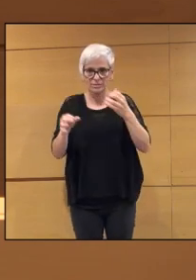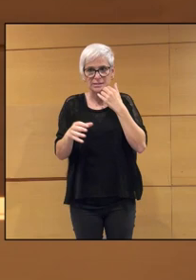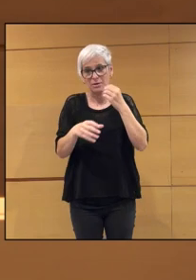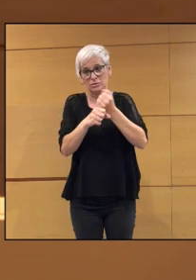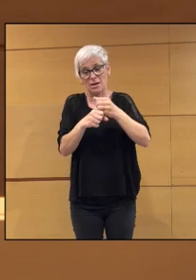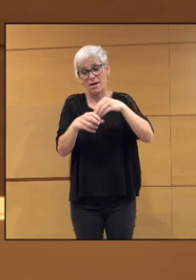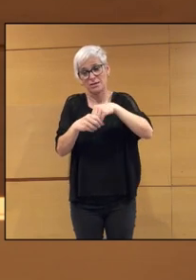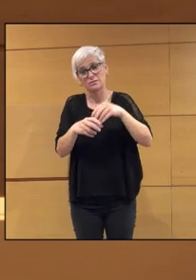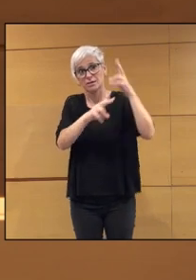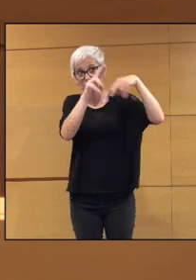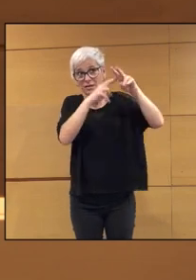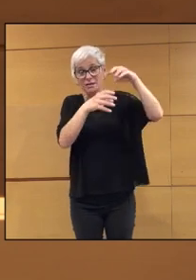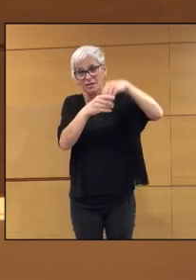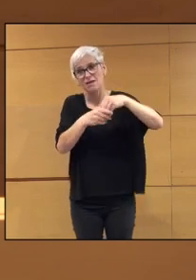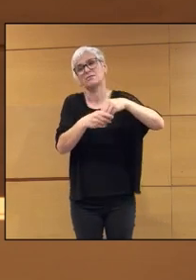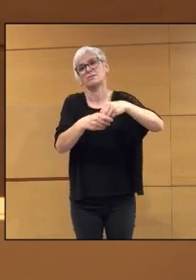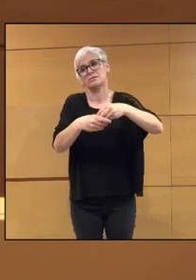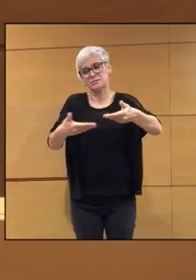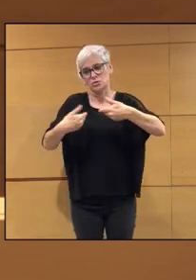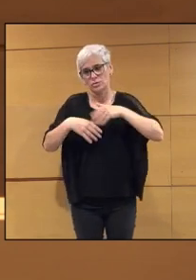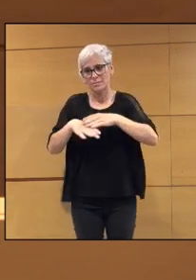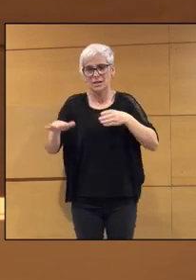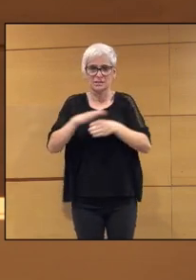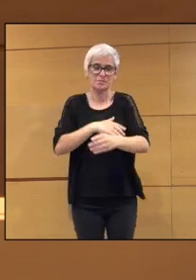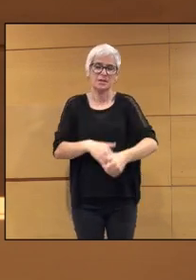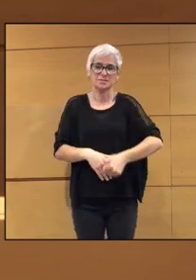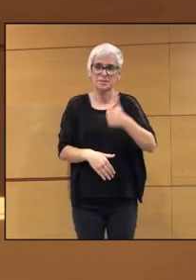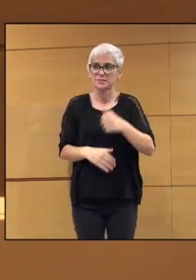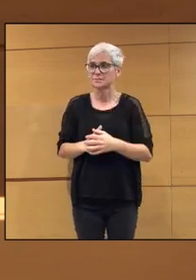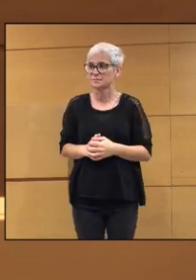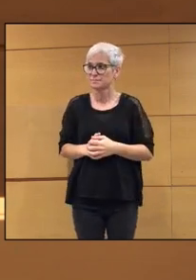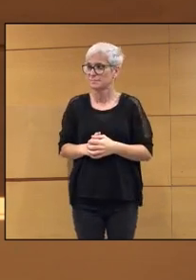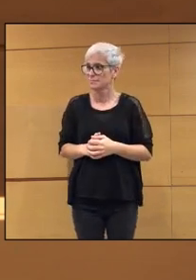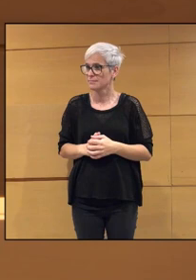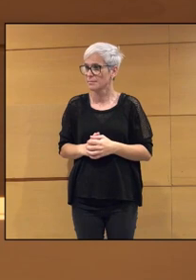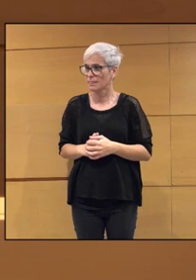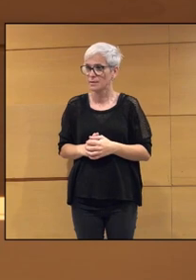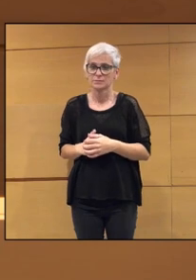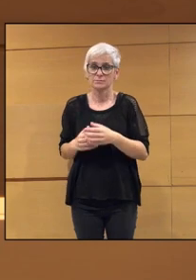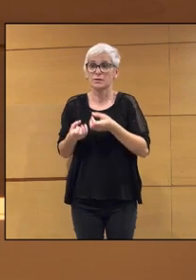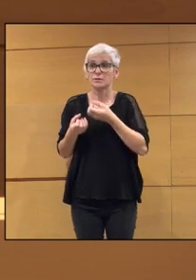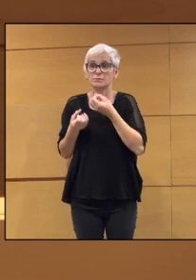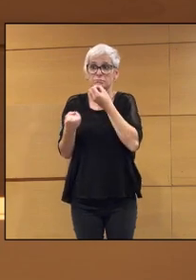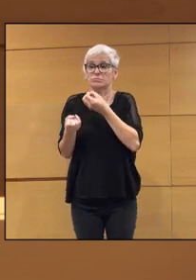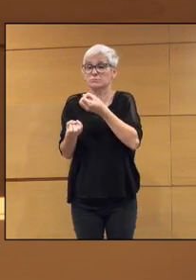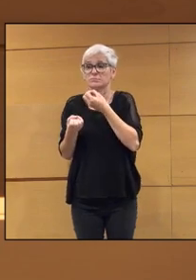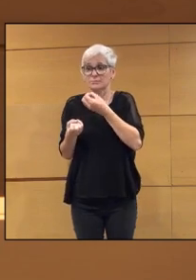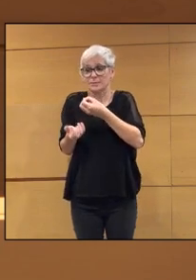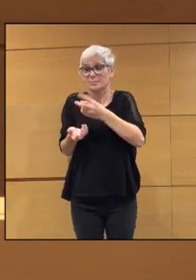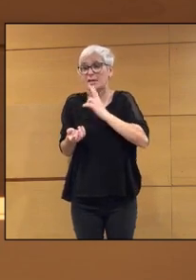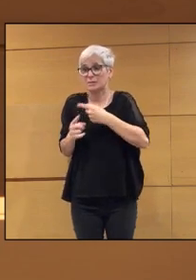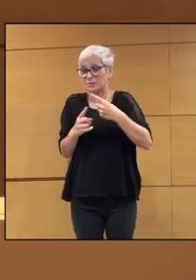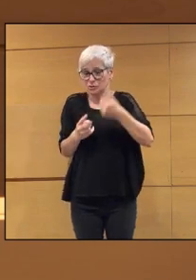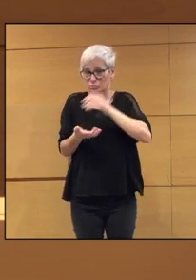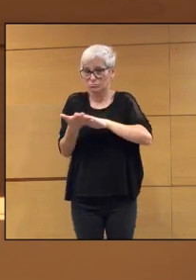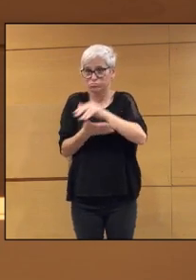Generalitat, perquè ens ajuda també a ser més accessibles. Sé que s'han dit moltes coses més, però m'he apuntat aquestes com